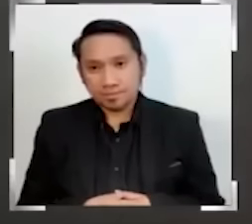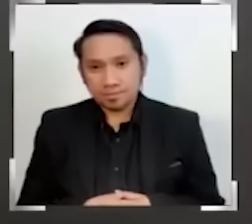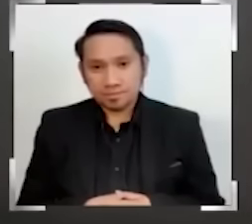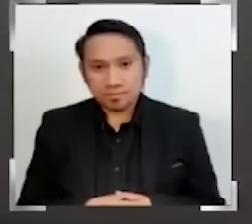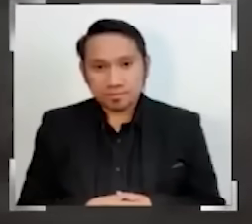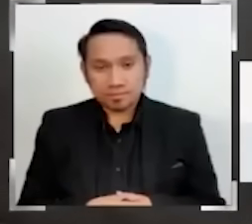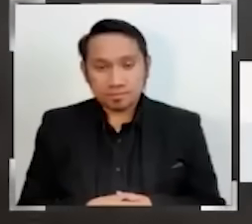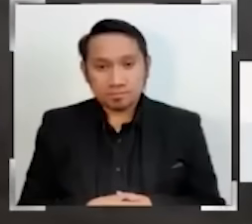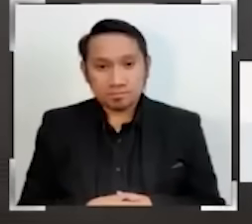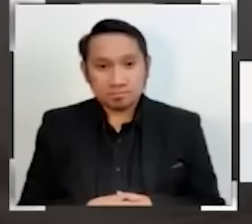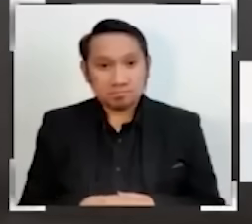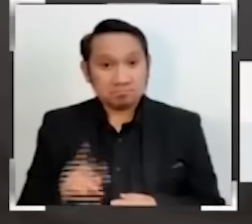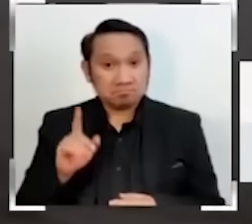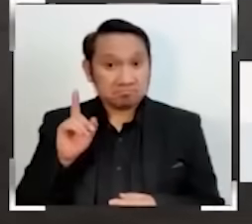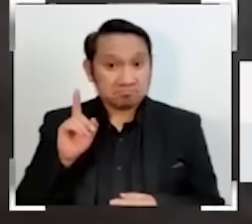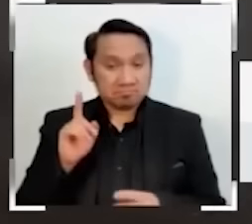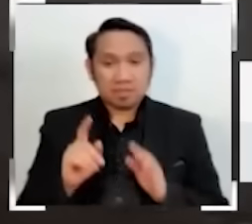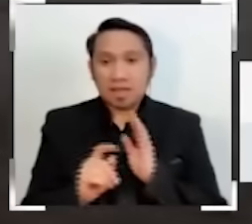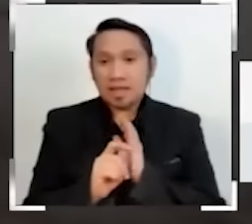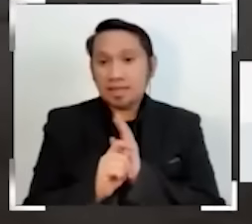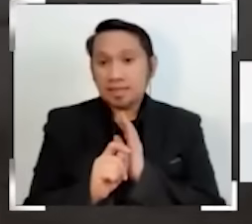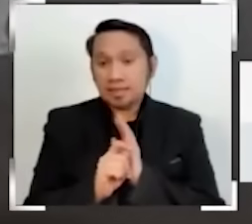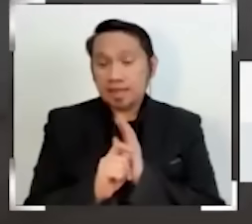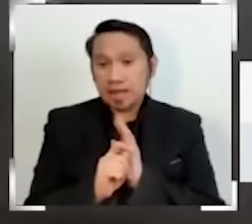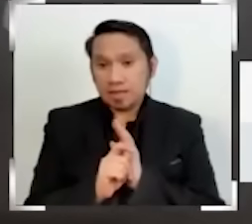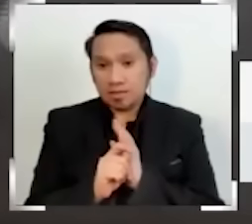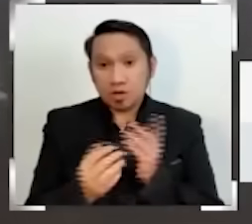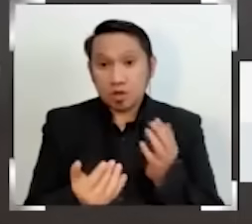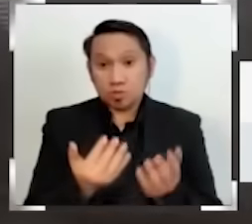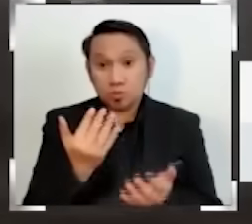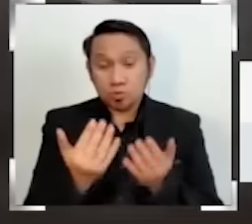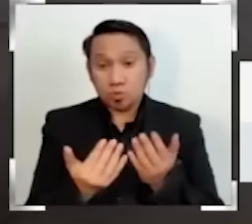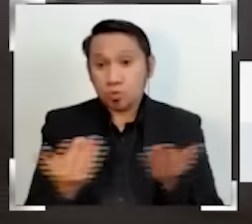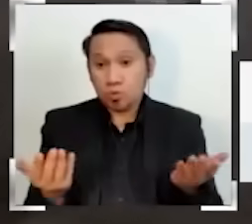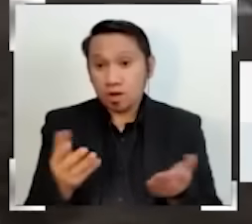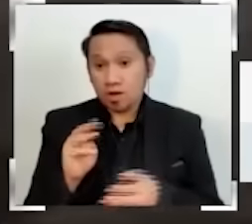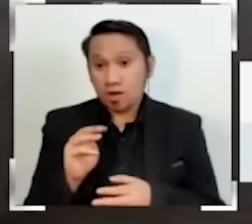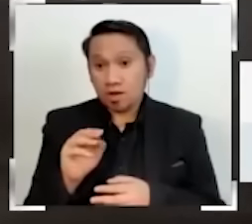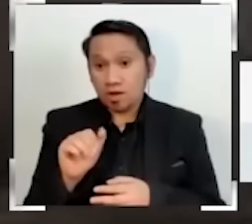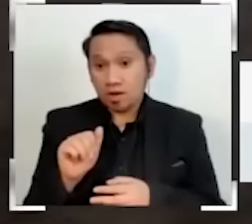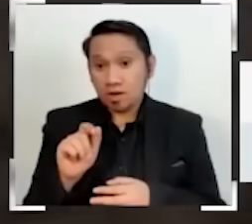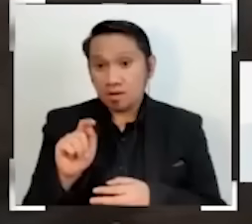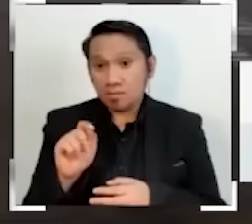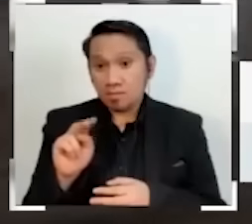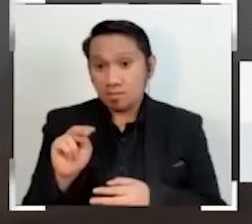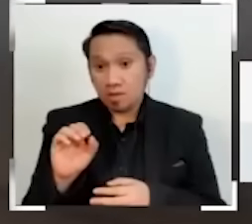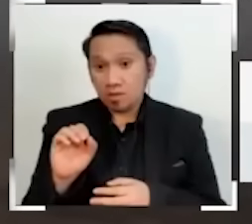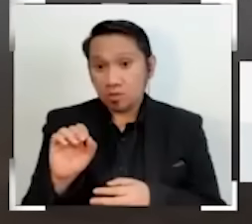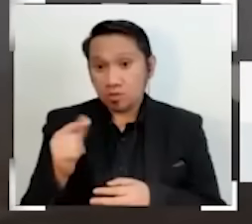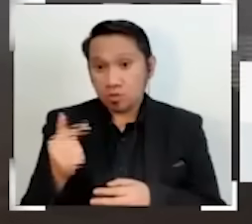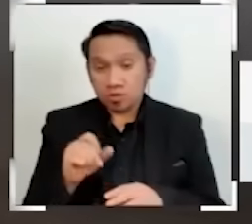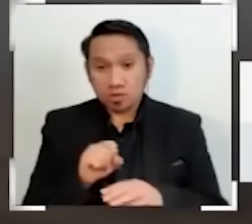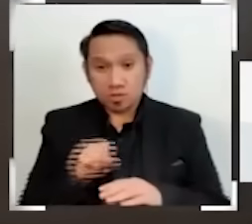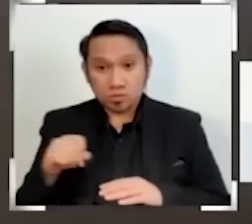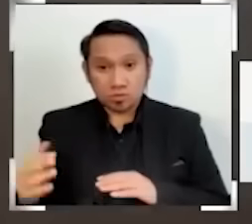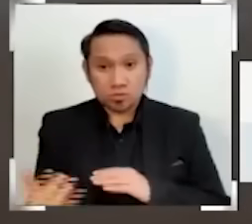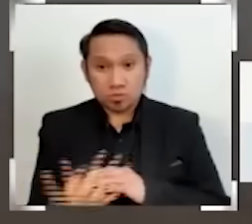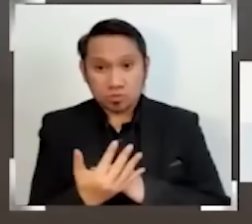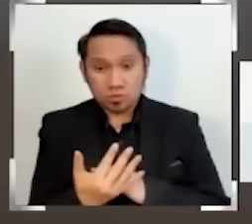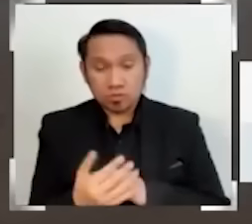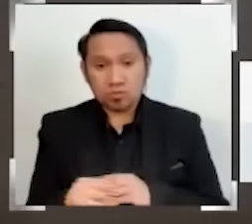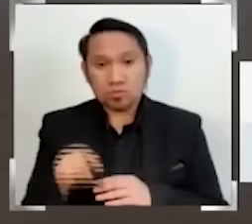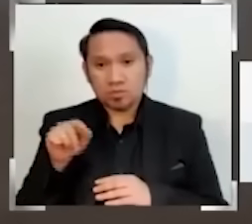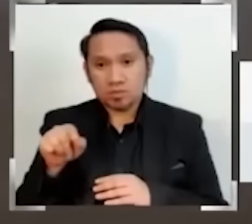Tumagilid at nasunog ang isang truck sa Matnog, Sorsogon. Ayon sa driver, palusong ang truck sa kurbada nang umiwas sila